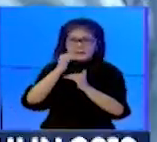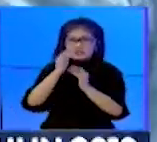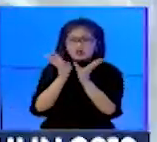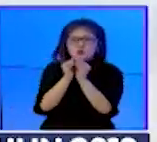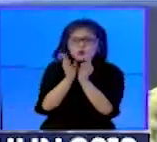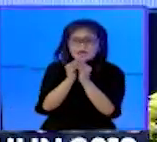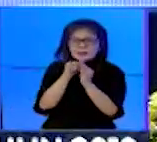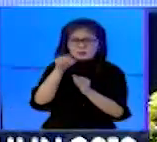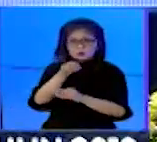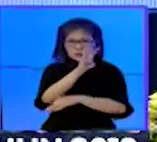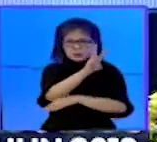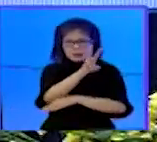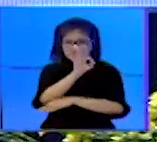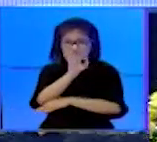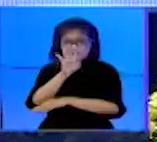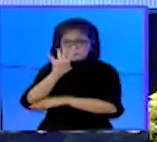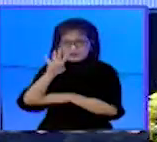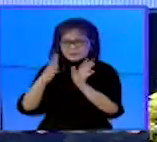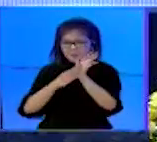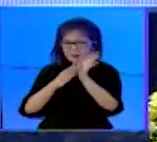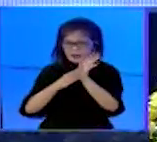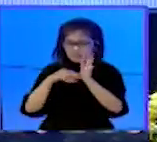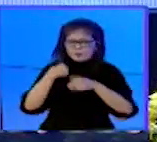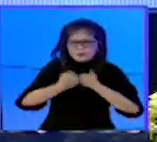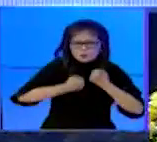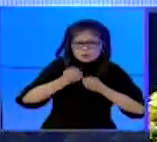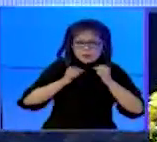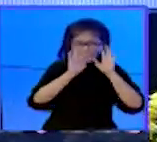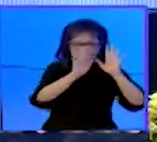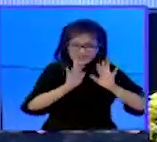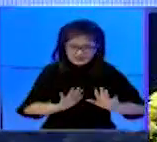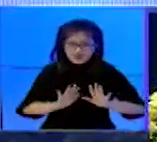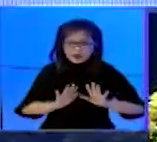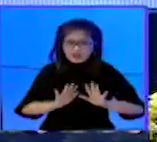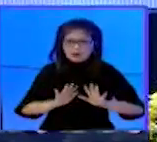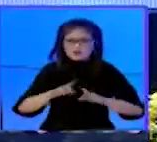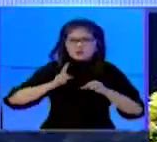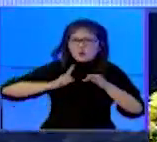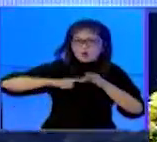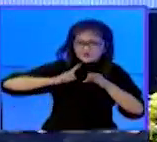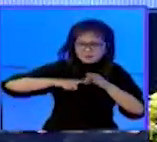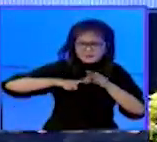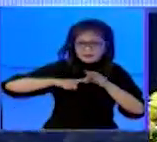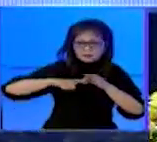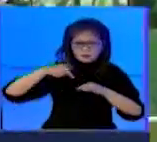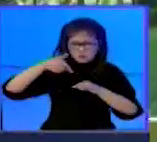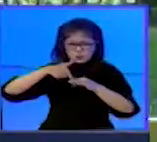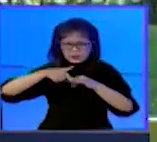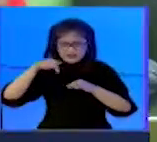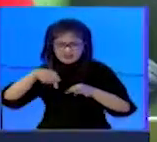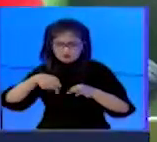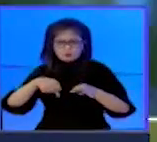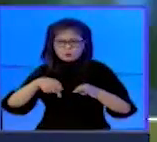miliar rupiah. Untuk perusahaan yang ada di industri media sebagai penyedia konten juga bisa menghasilkan